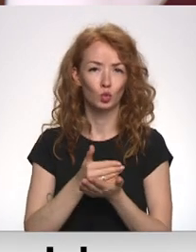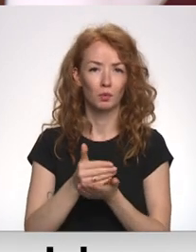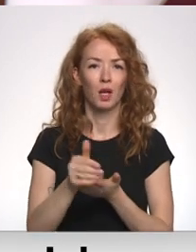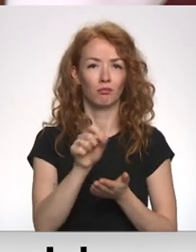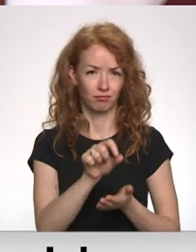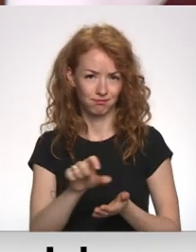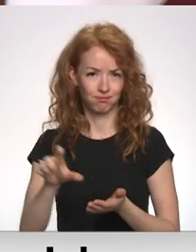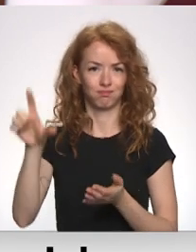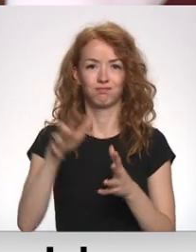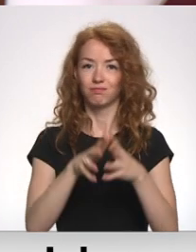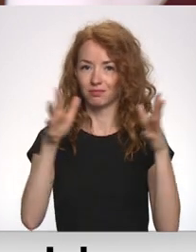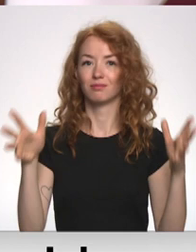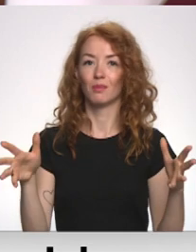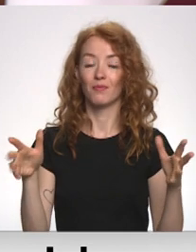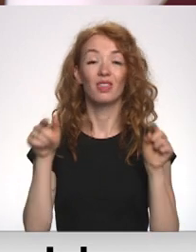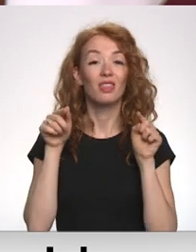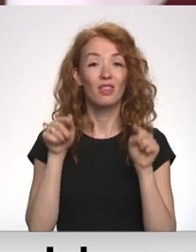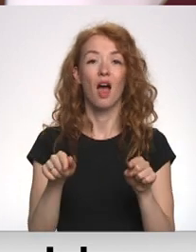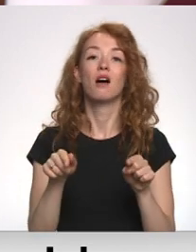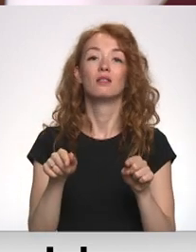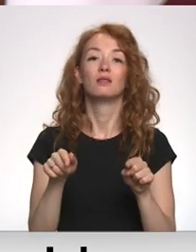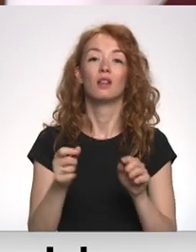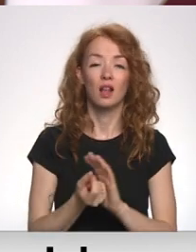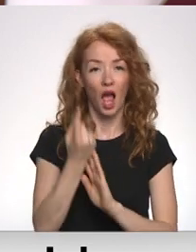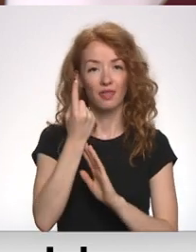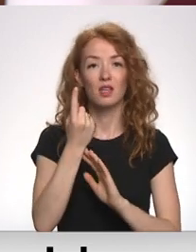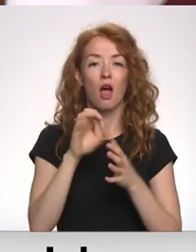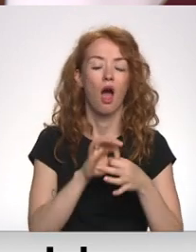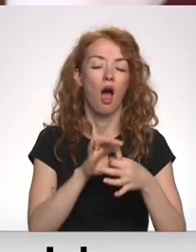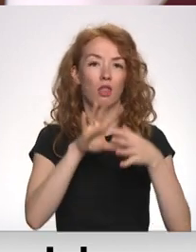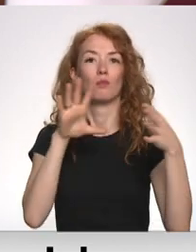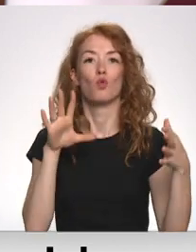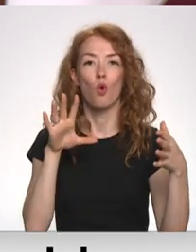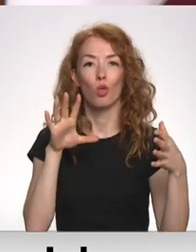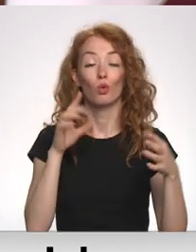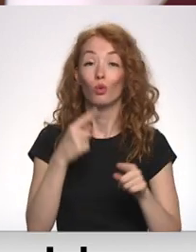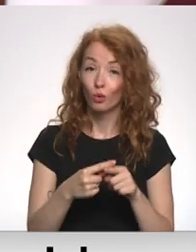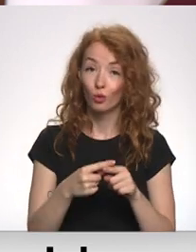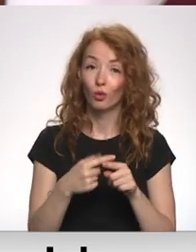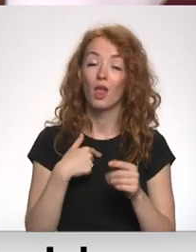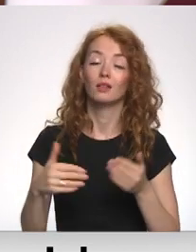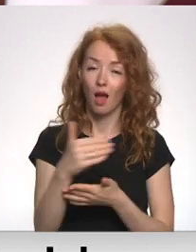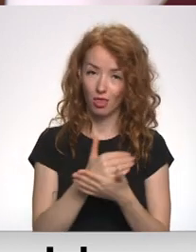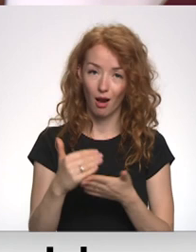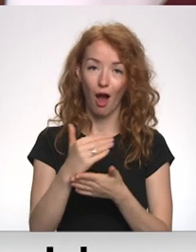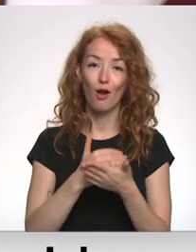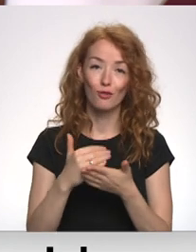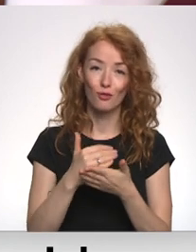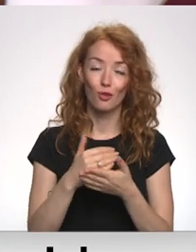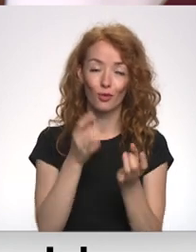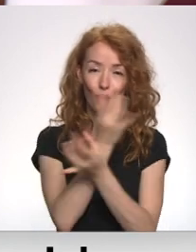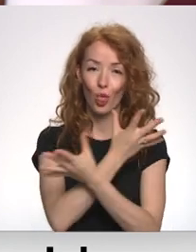kļuva varenāks. Tas diedzēja atmodas asnus. Un es vēlreiz atkārtoju, tādēļ